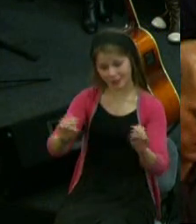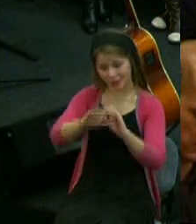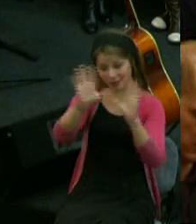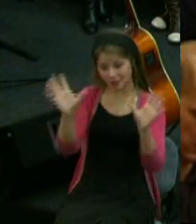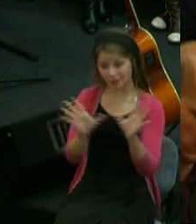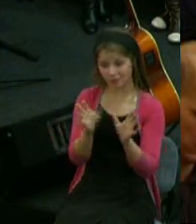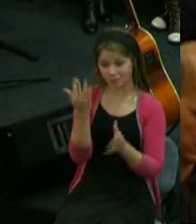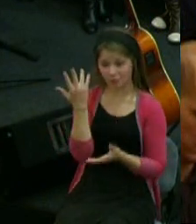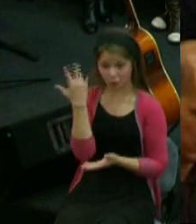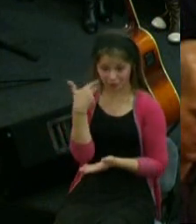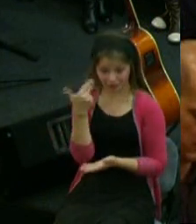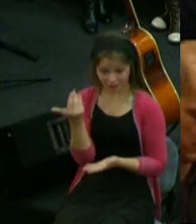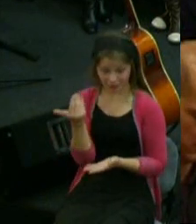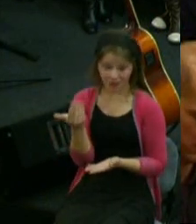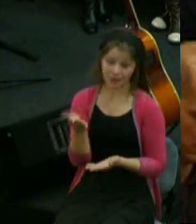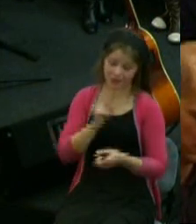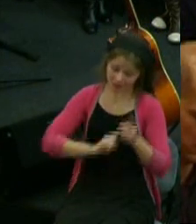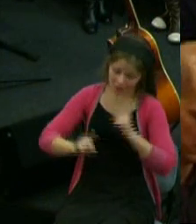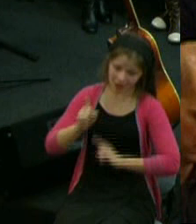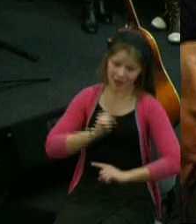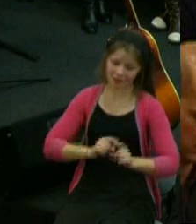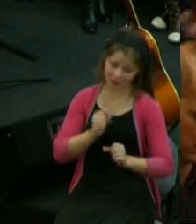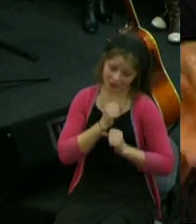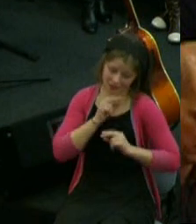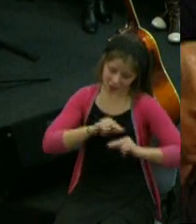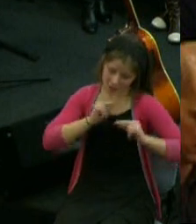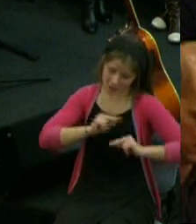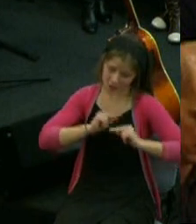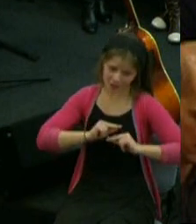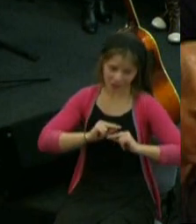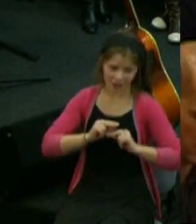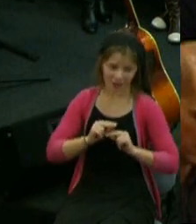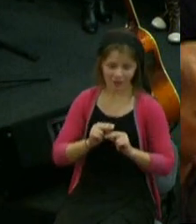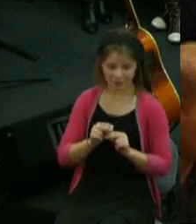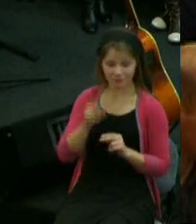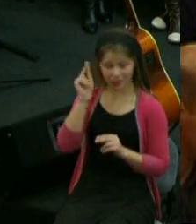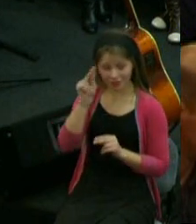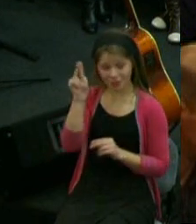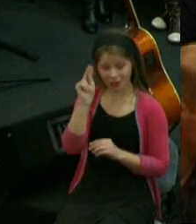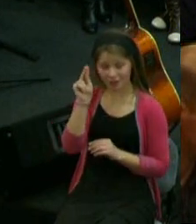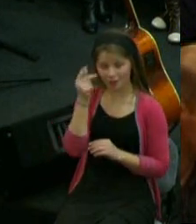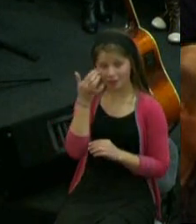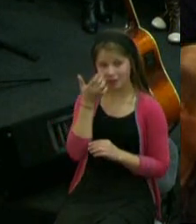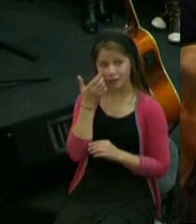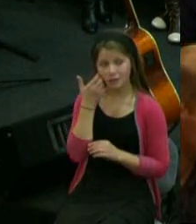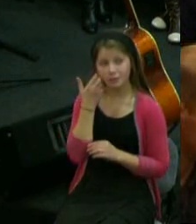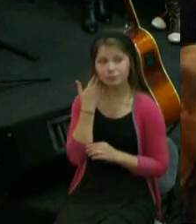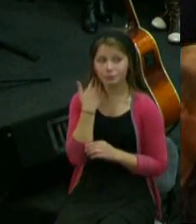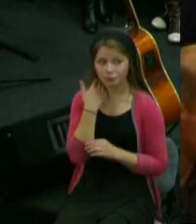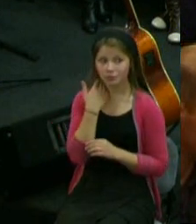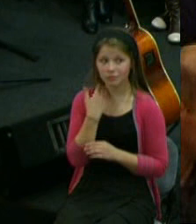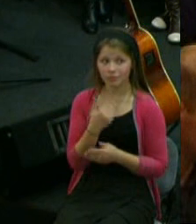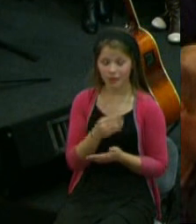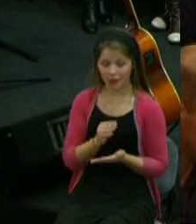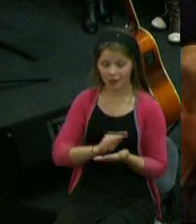і сестри, в зібранні, на роботі, в транспорті, чи під час навчання, чи якісь особливі моменти нашого життя. Але Писання каже,